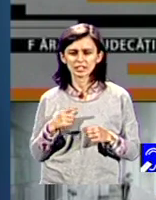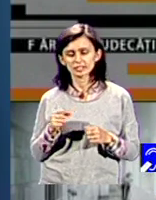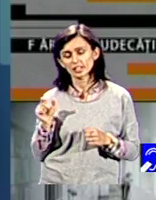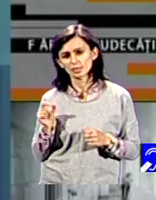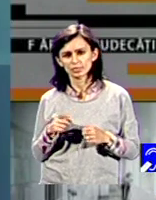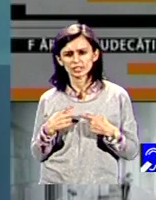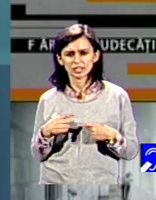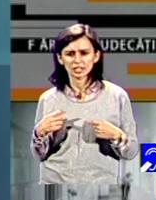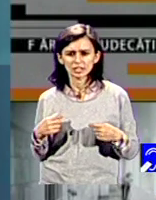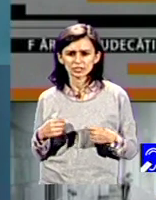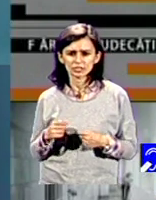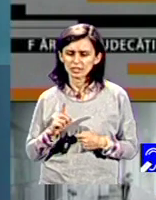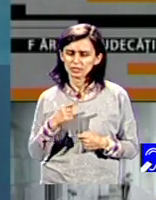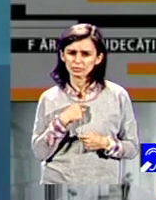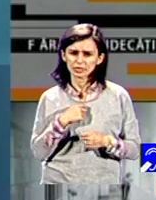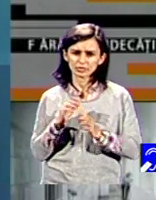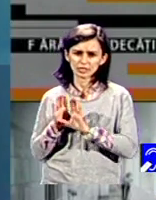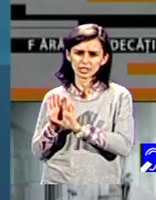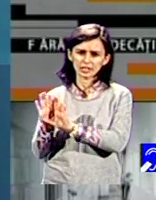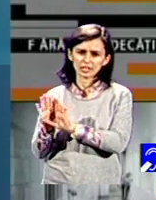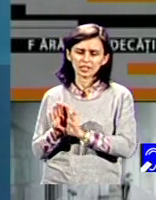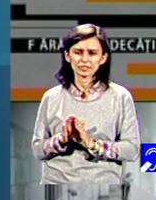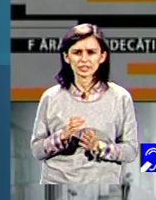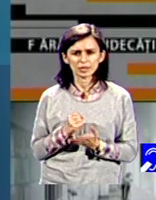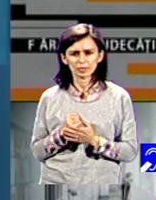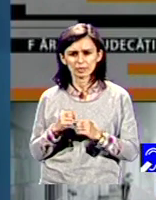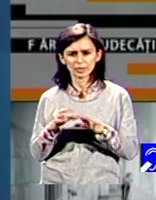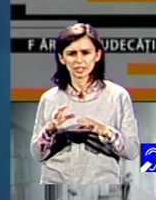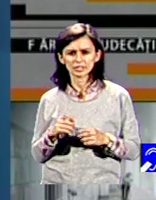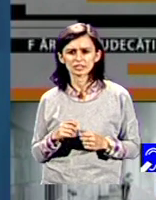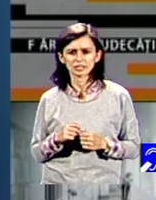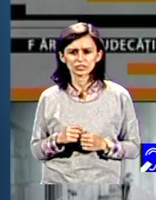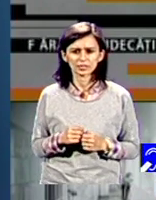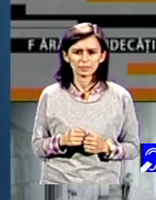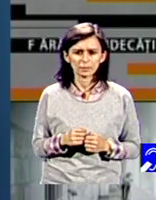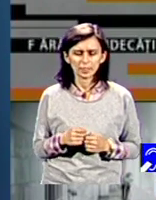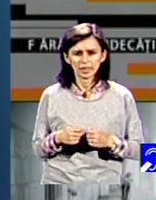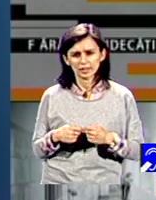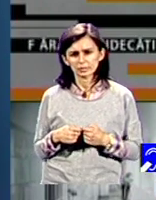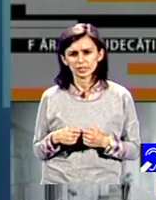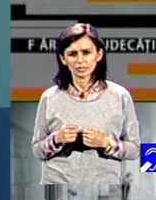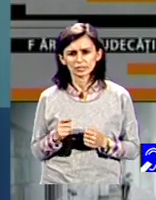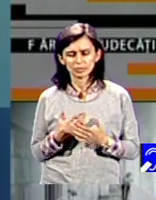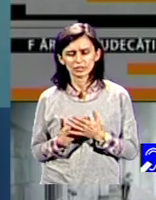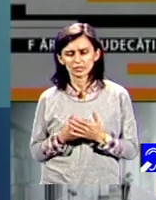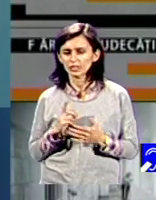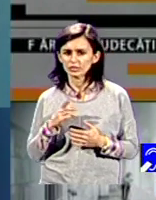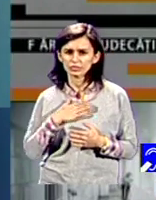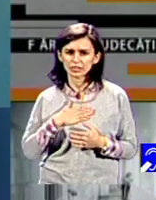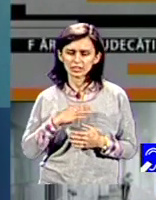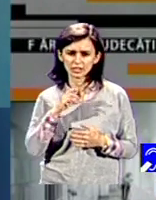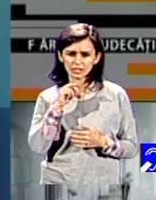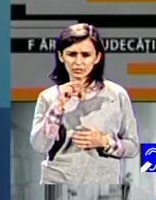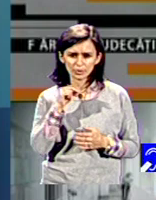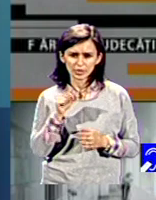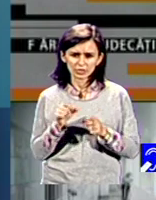nu beneficiarul tău nu pot să evit presa nu pot să invit pe toți ceilalți pentru că nu dorești în viață să comunici despre despre acest